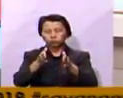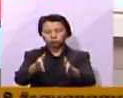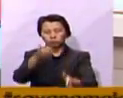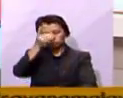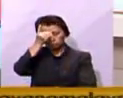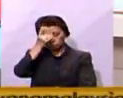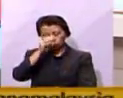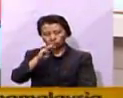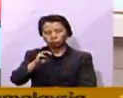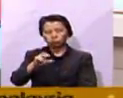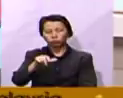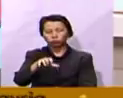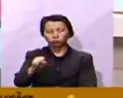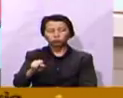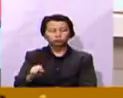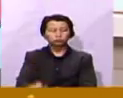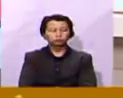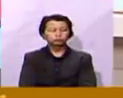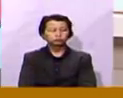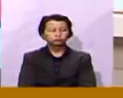Musa, Kota Samarahan.